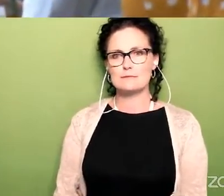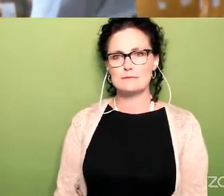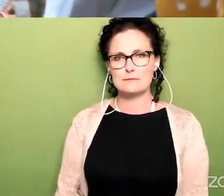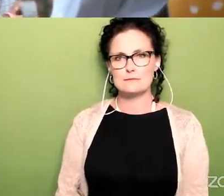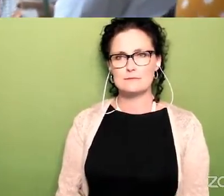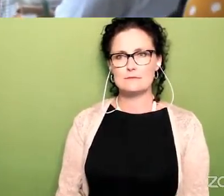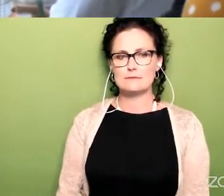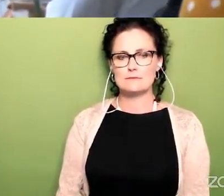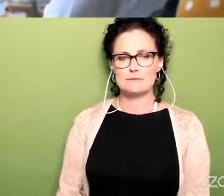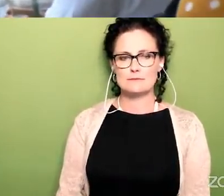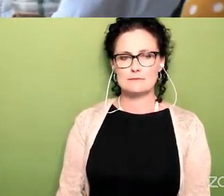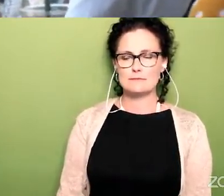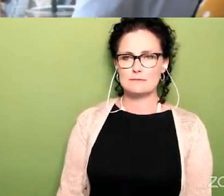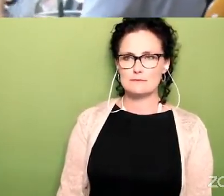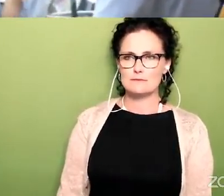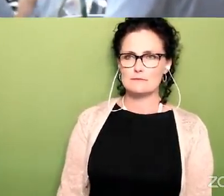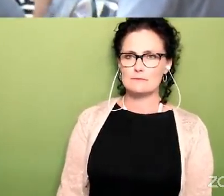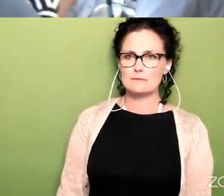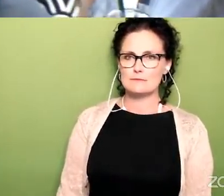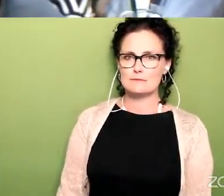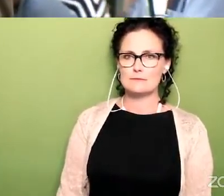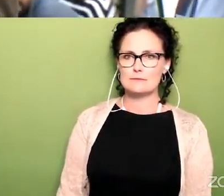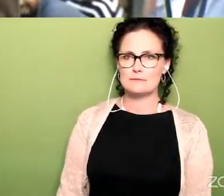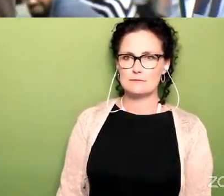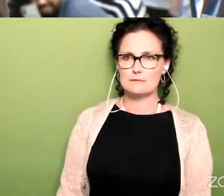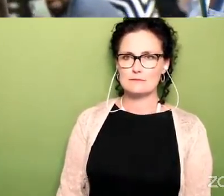कफन को हम तो दीवाने